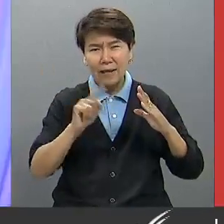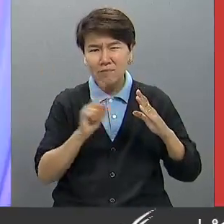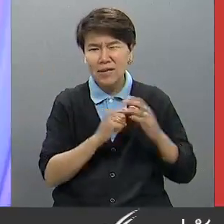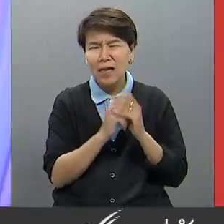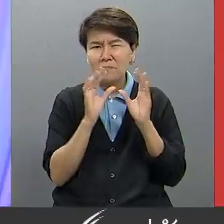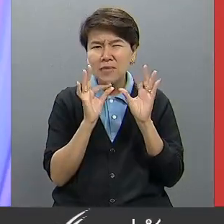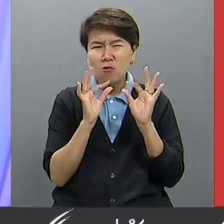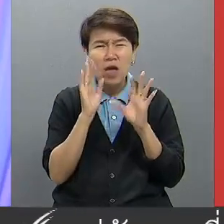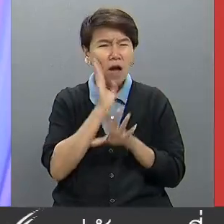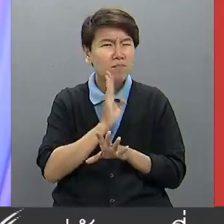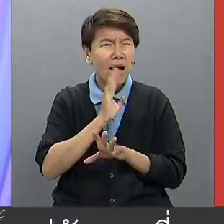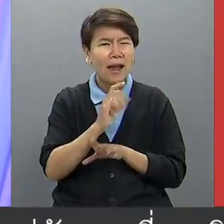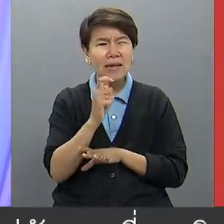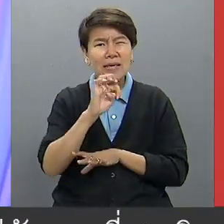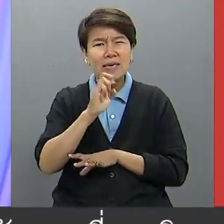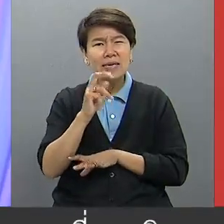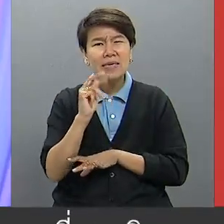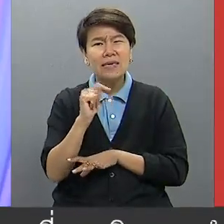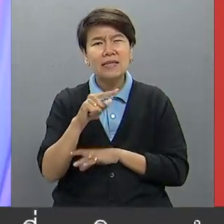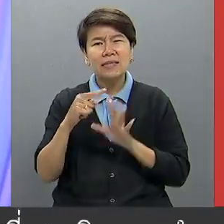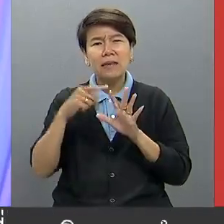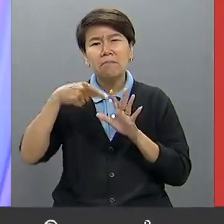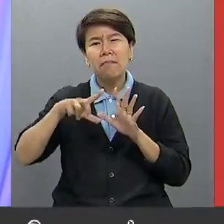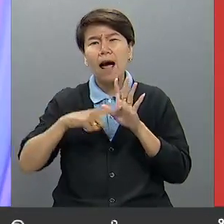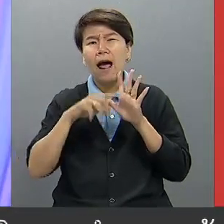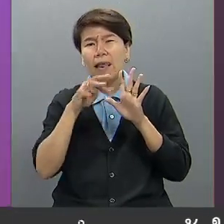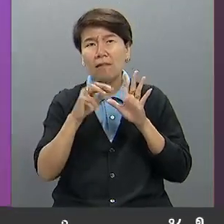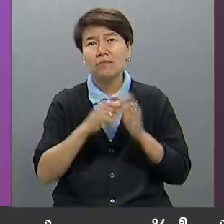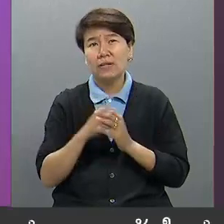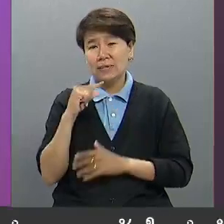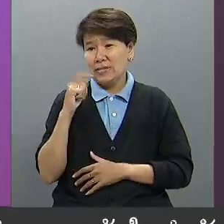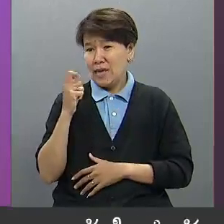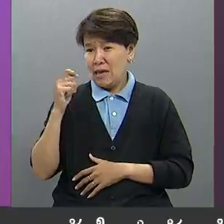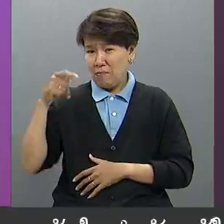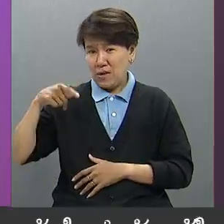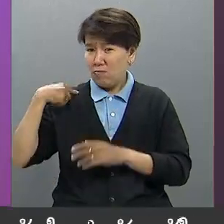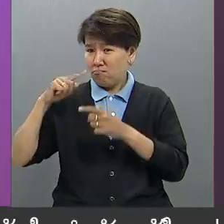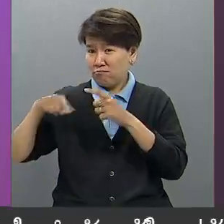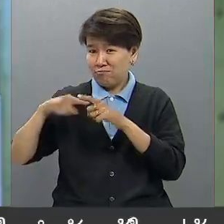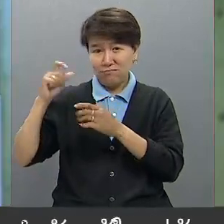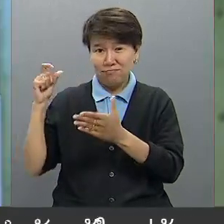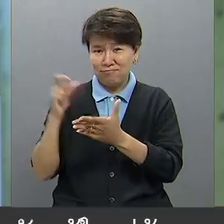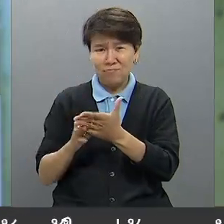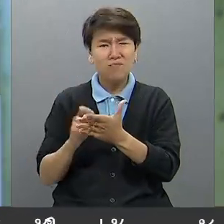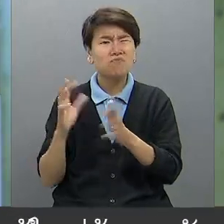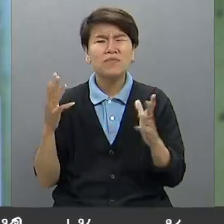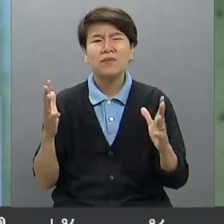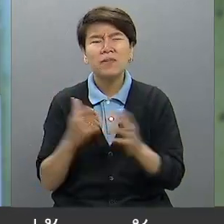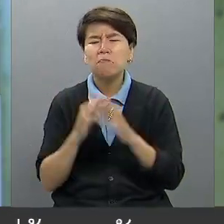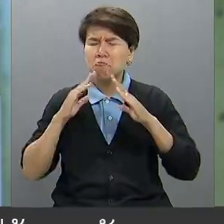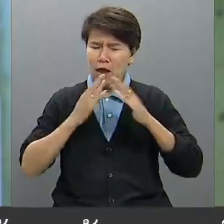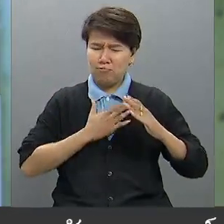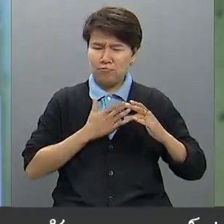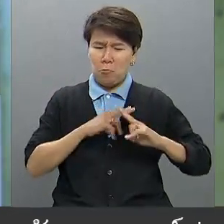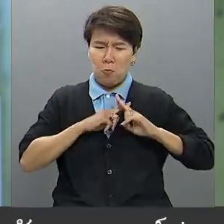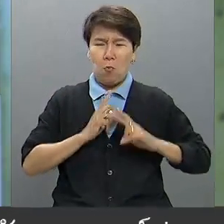งั้นผมขออนุญาตไม่ยื่น GAP แล้วกันกินเองที่บ้านเก็บไว้คนเดียวไม่แบ่งคุณ2คนนะอย่างนั้น โหดมาก รอชมเชอสาร